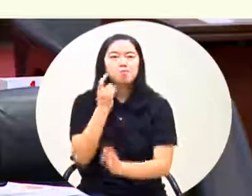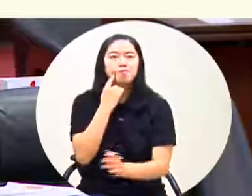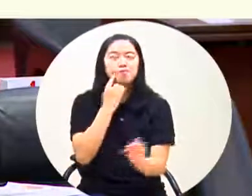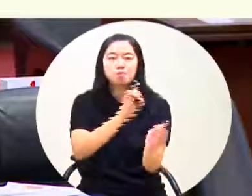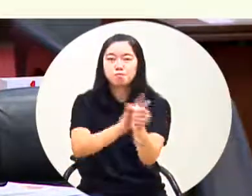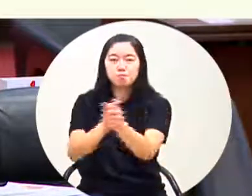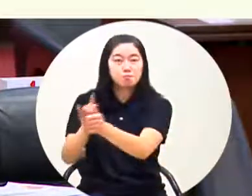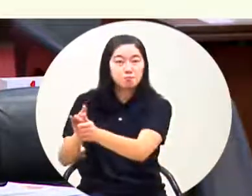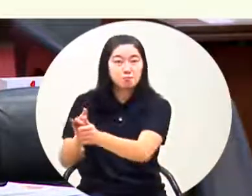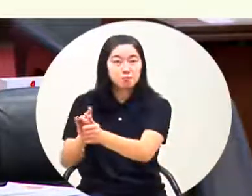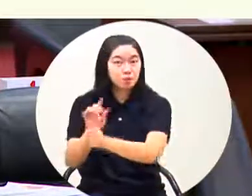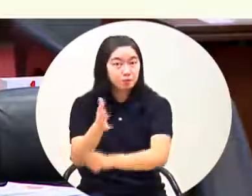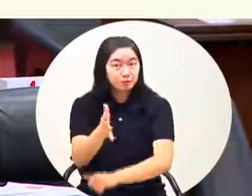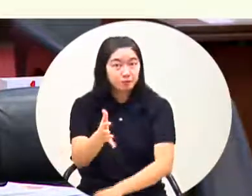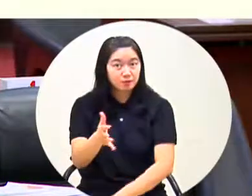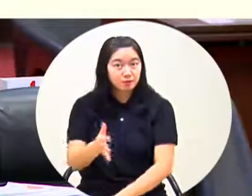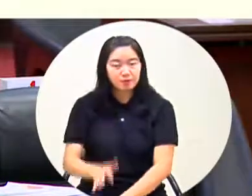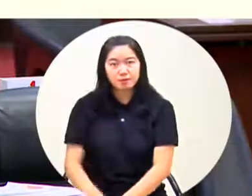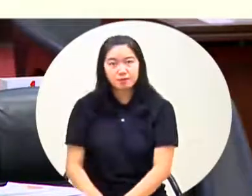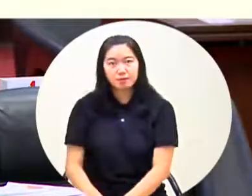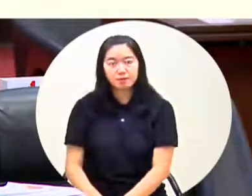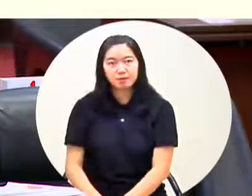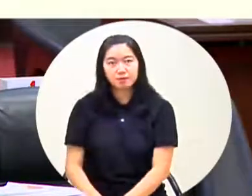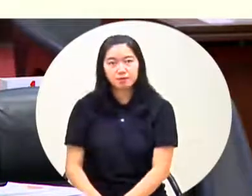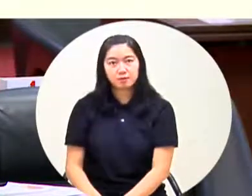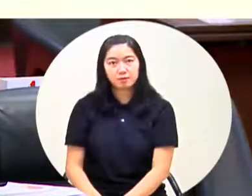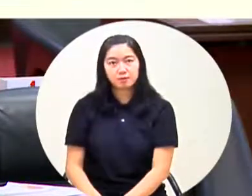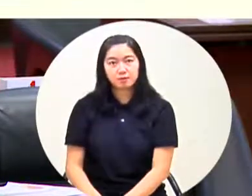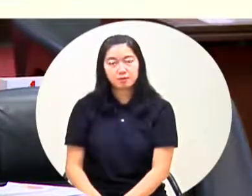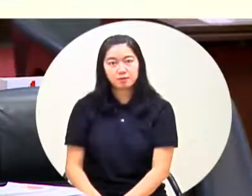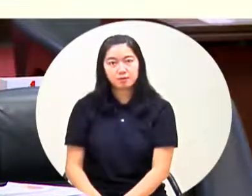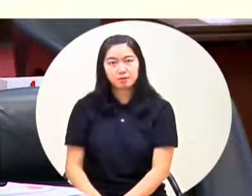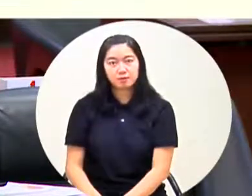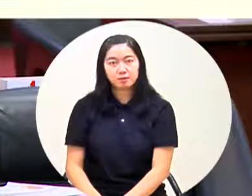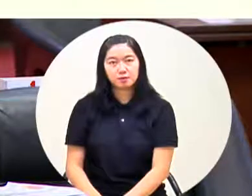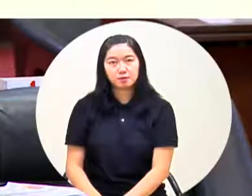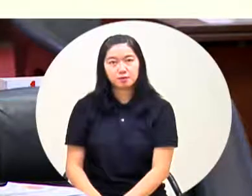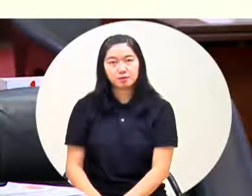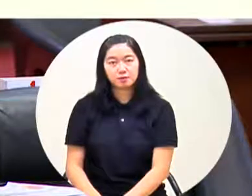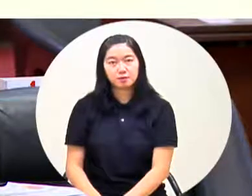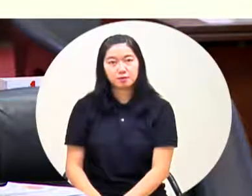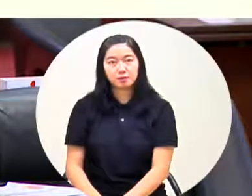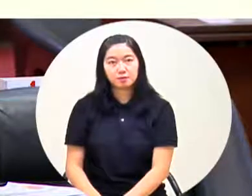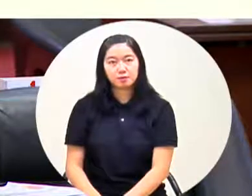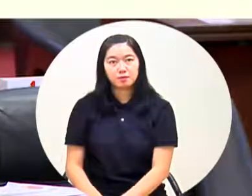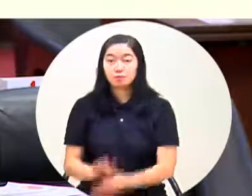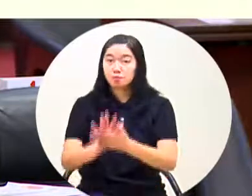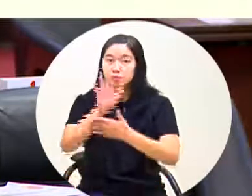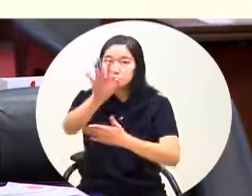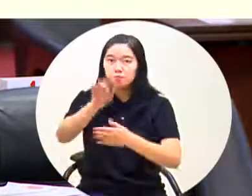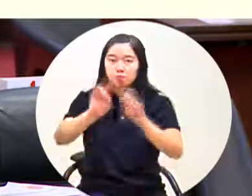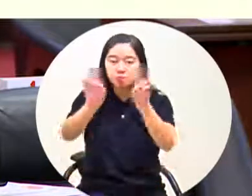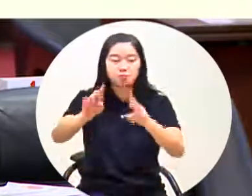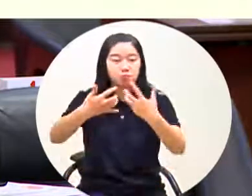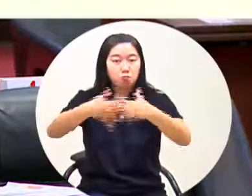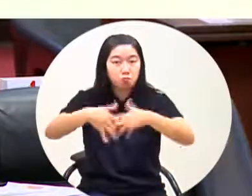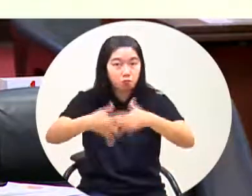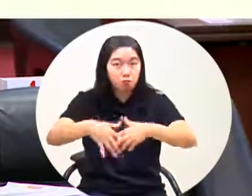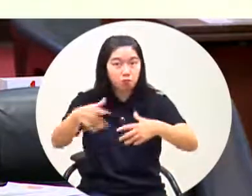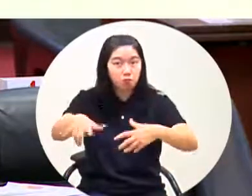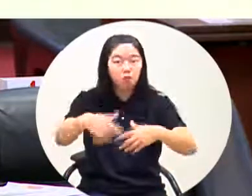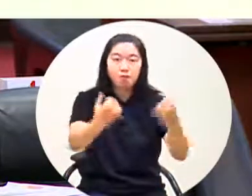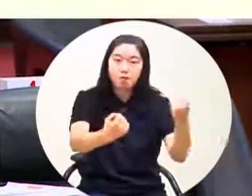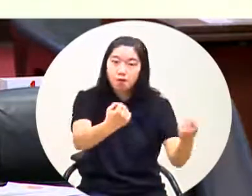什么感觉都是一切谎言呢？啊，大家拢知影嘛。未来一个电动车是未来一个趋势啊，